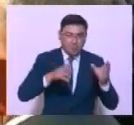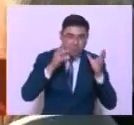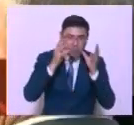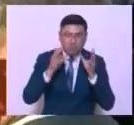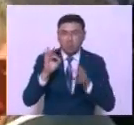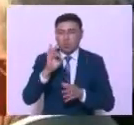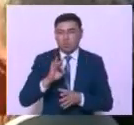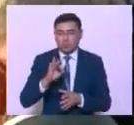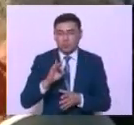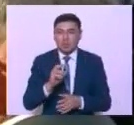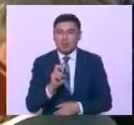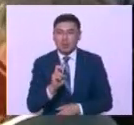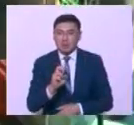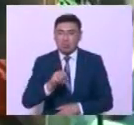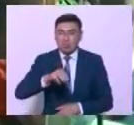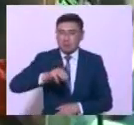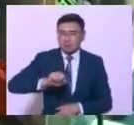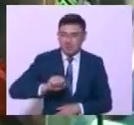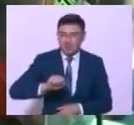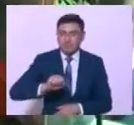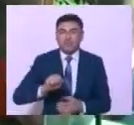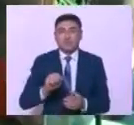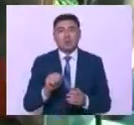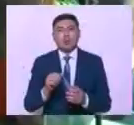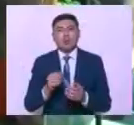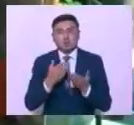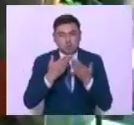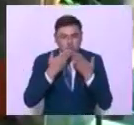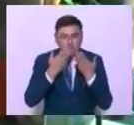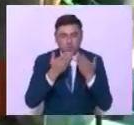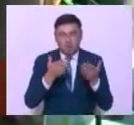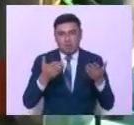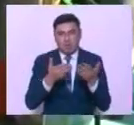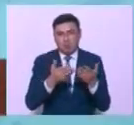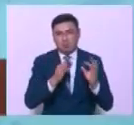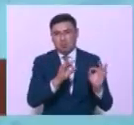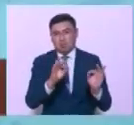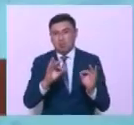содержательной стороне бата благословения по итогам конкурса лучшим Чам бата